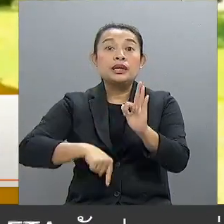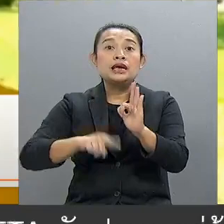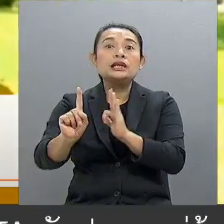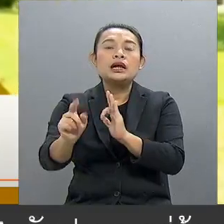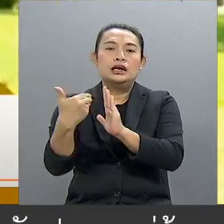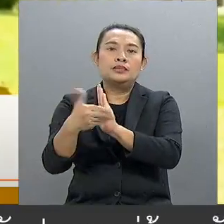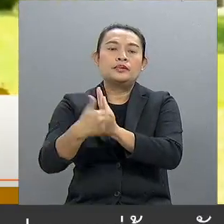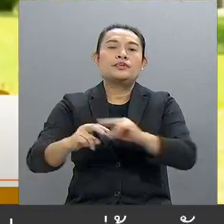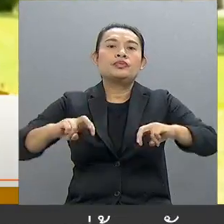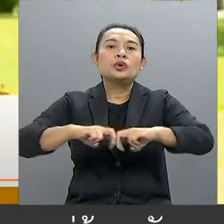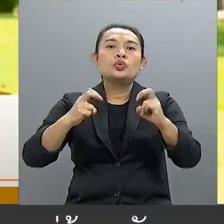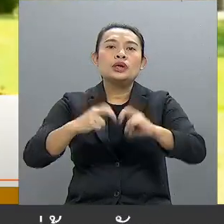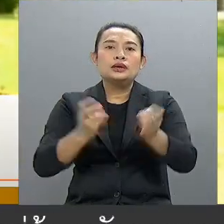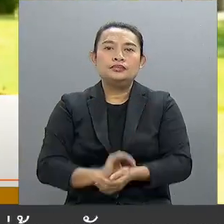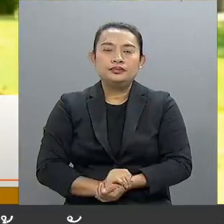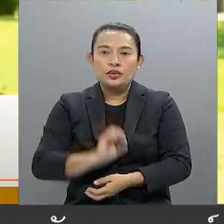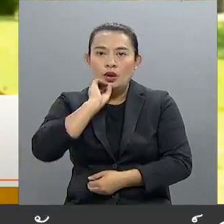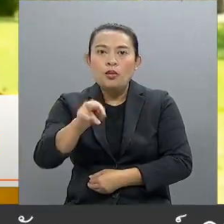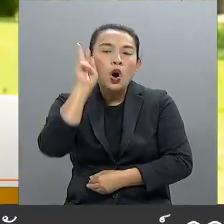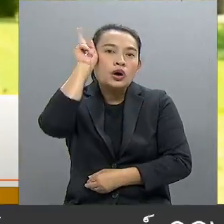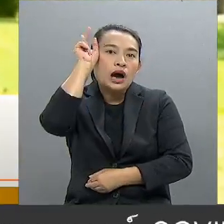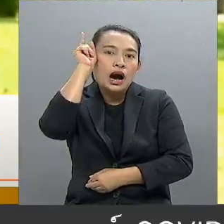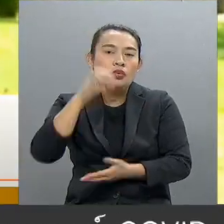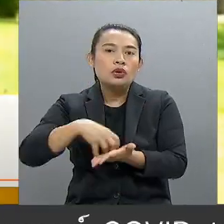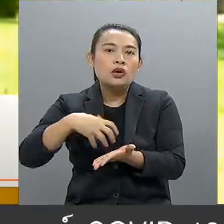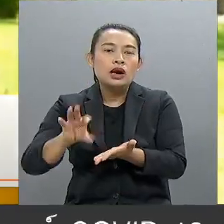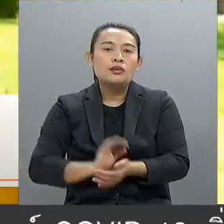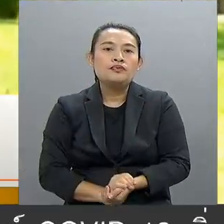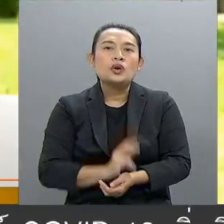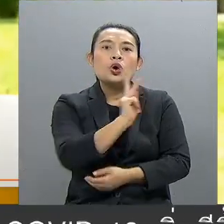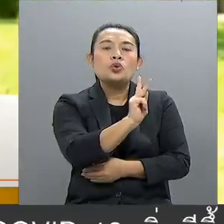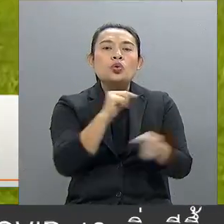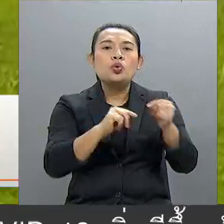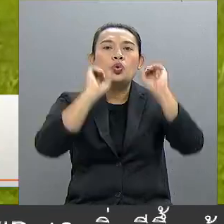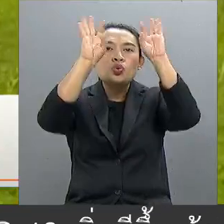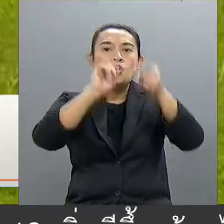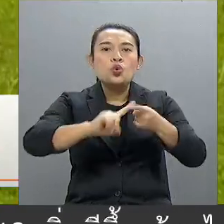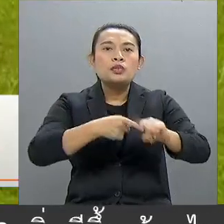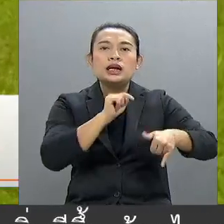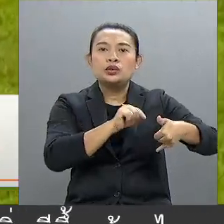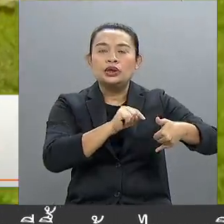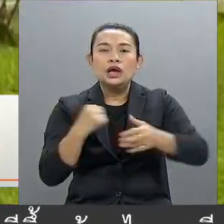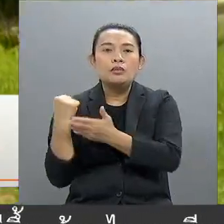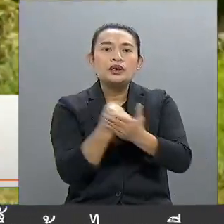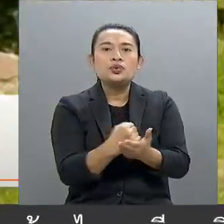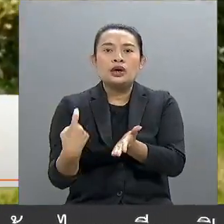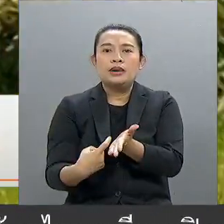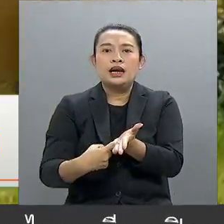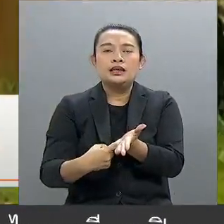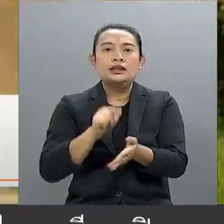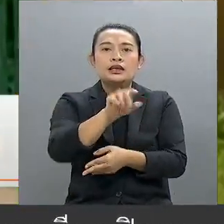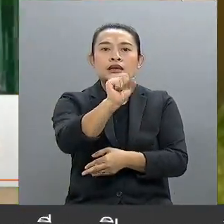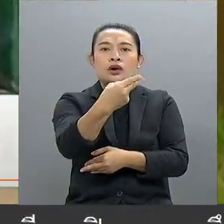ตัวเองไปค้ำประกันเงินกู้สหกรณ์ออมทรัพย์ครูสุรินทร์ให้กับเพื่อนครูด้วยกันหลังจากนั้นผู้กู้เสียชีวิต